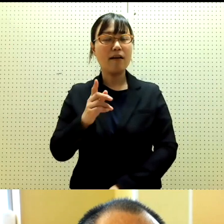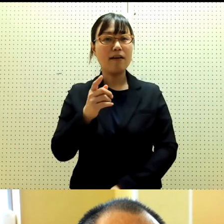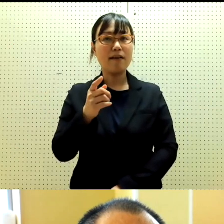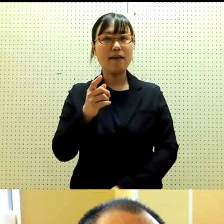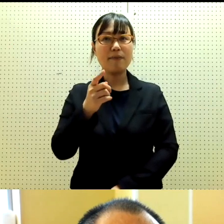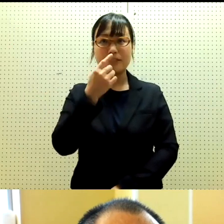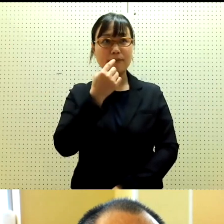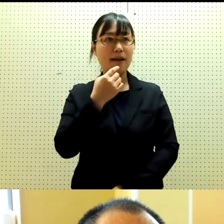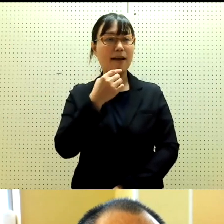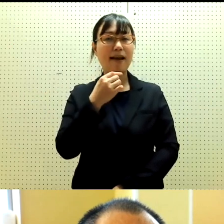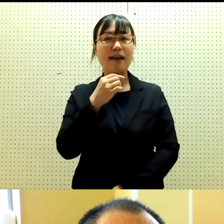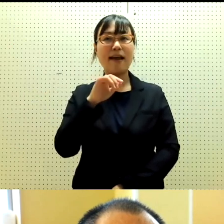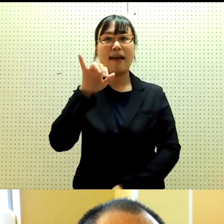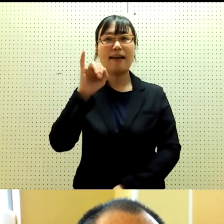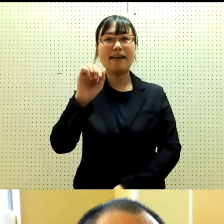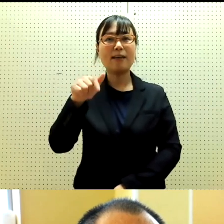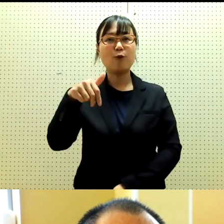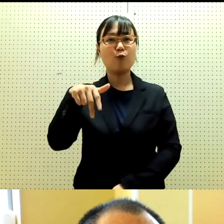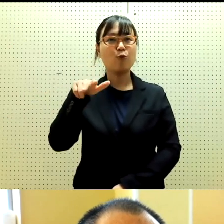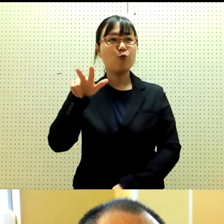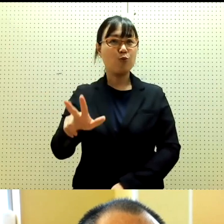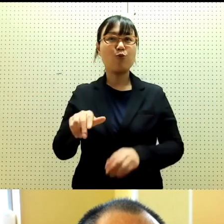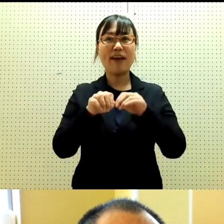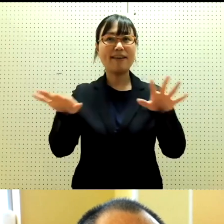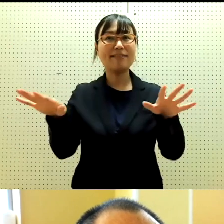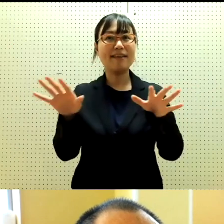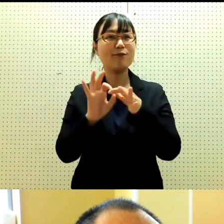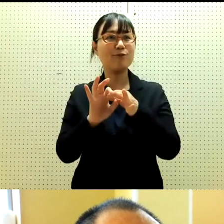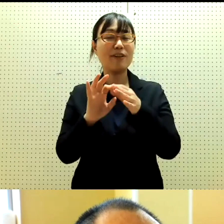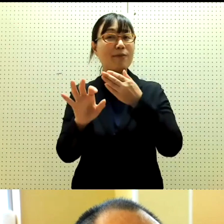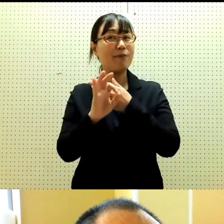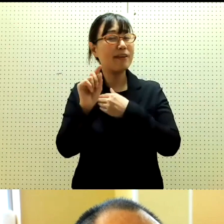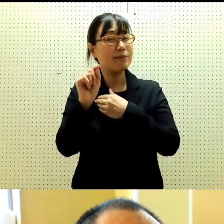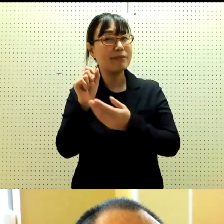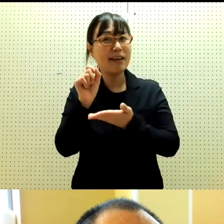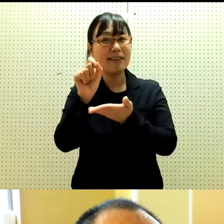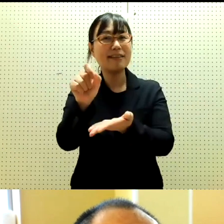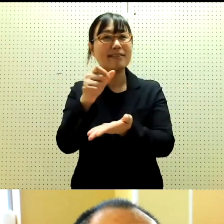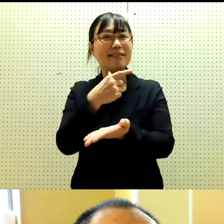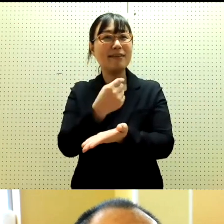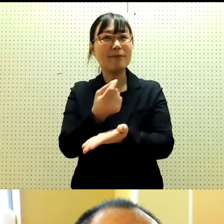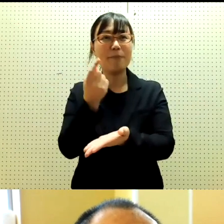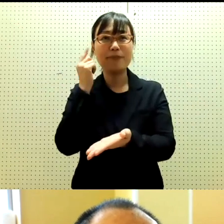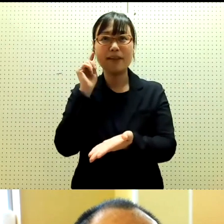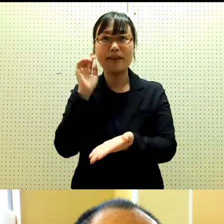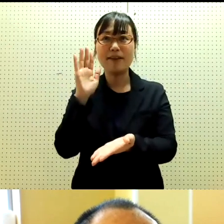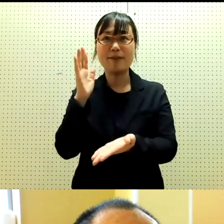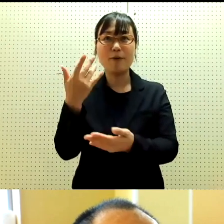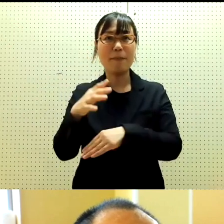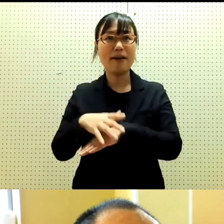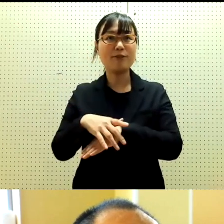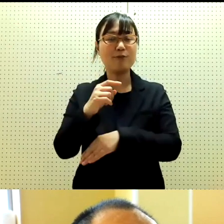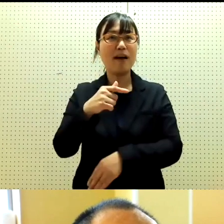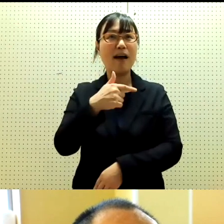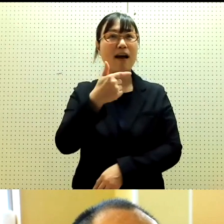サーのことを少しお話ししたいなと思っている事例があったのでそこをちょっとお話ししたいなと思ったんですが、うん、じゃあまず大山先生の方からお話しいただい